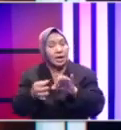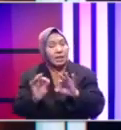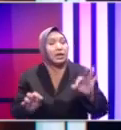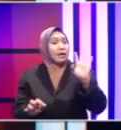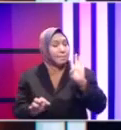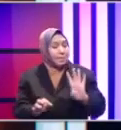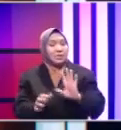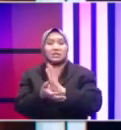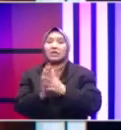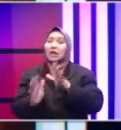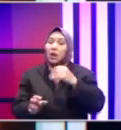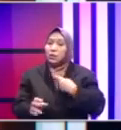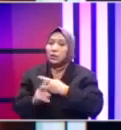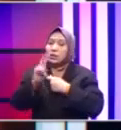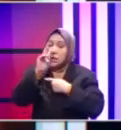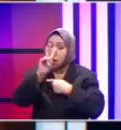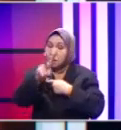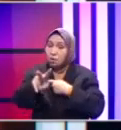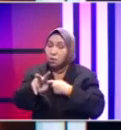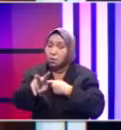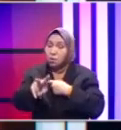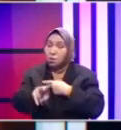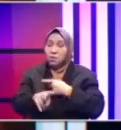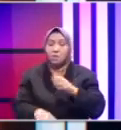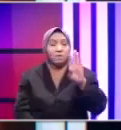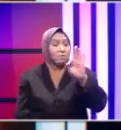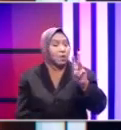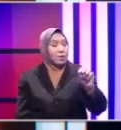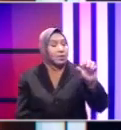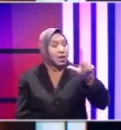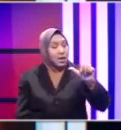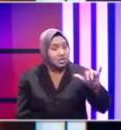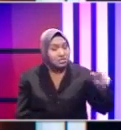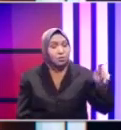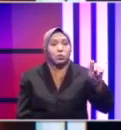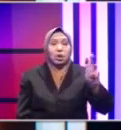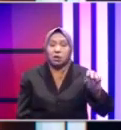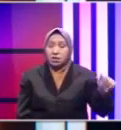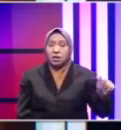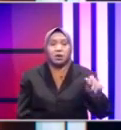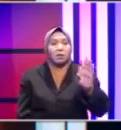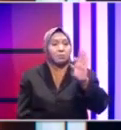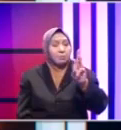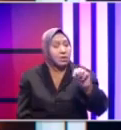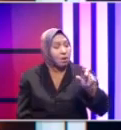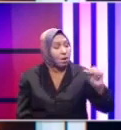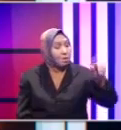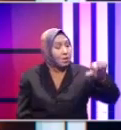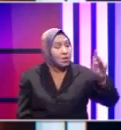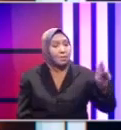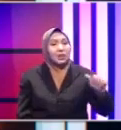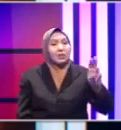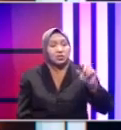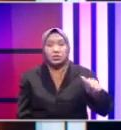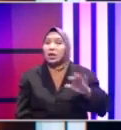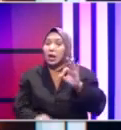gimana kalau kita lihat ah famalam yazidu Fauzia musyawarah ini mau Tata dingin fosil Minka Widyatama sa